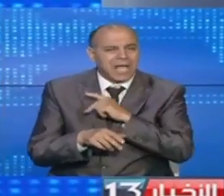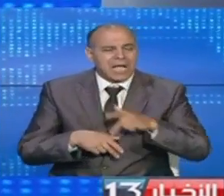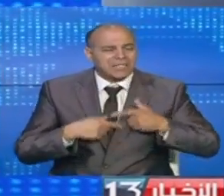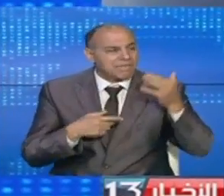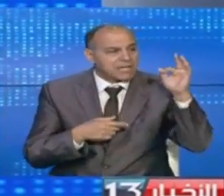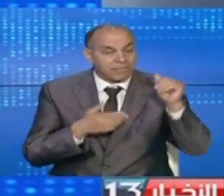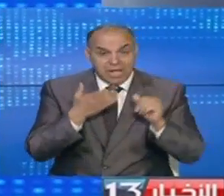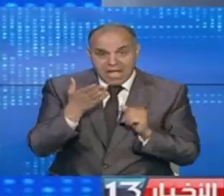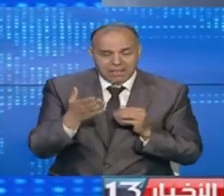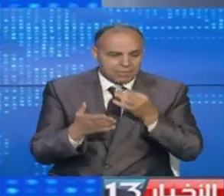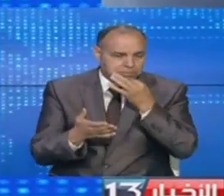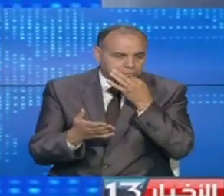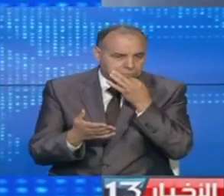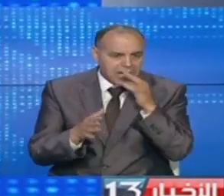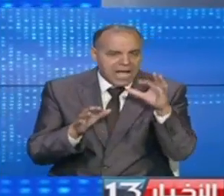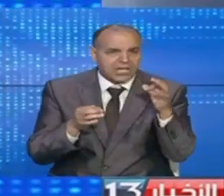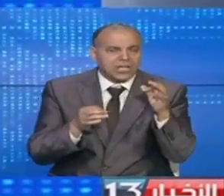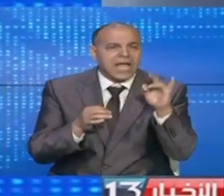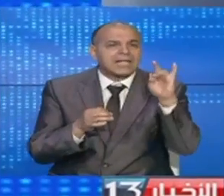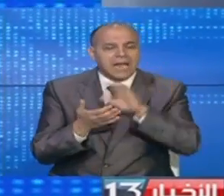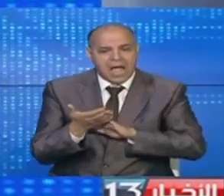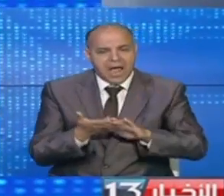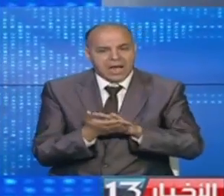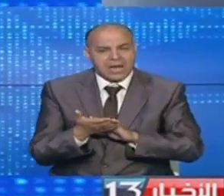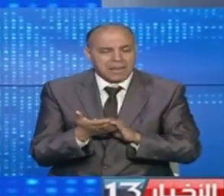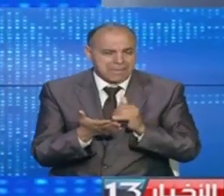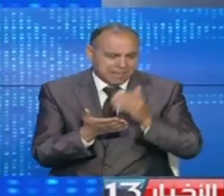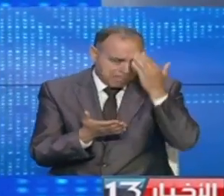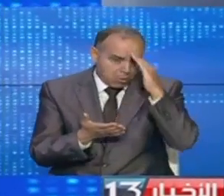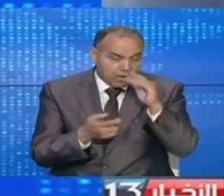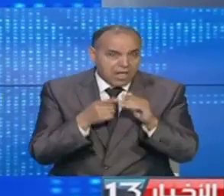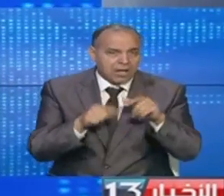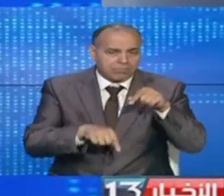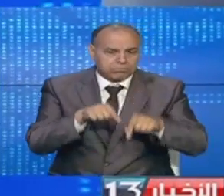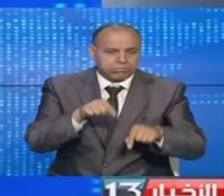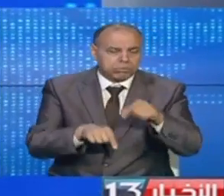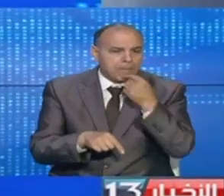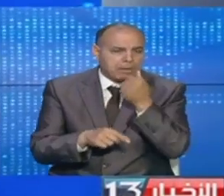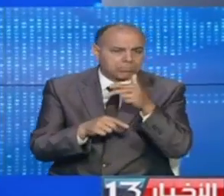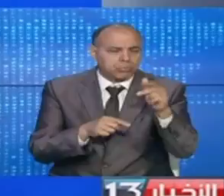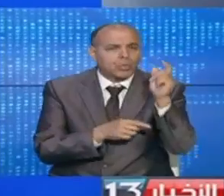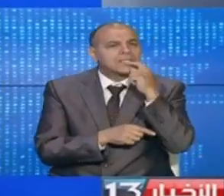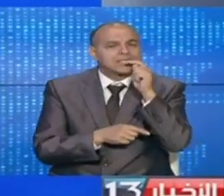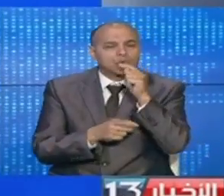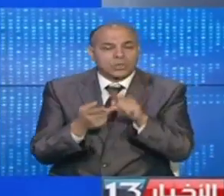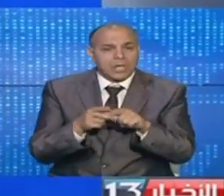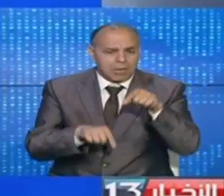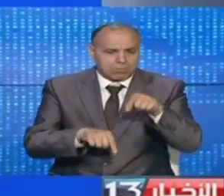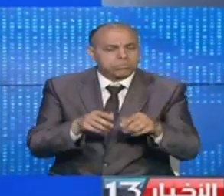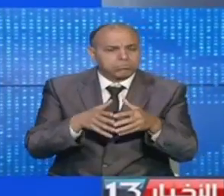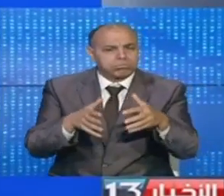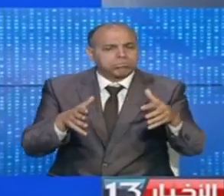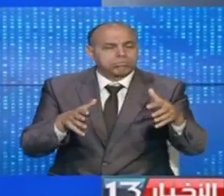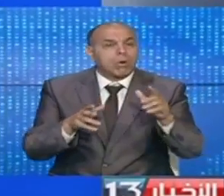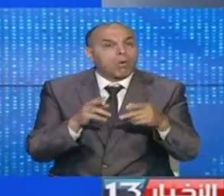بفرنسا، استغل حوالي 10 هكتارات من منطقة البحيرة لغراسة الأشجار المثمرة والزيتين، غراسات كانت